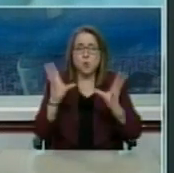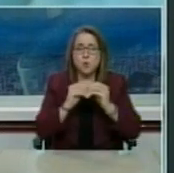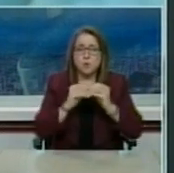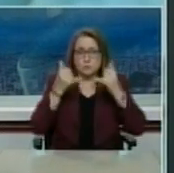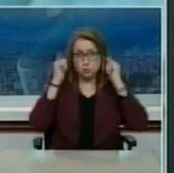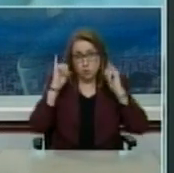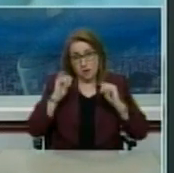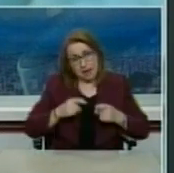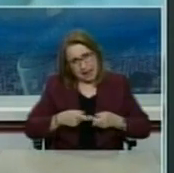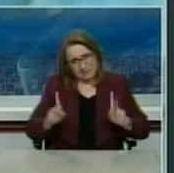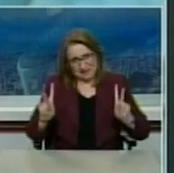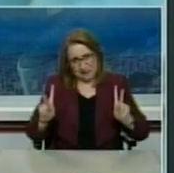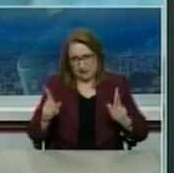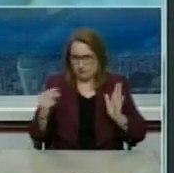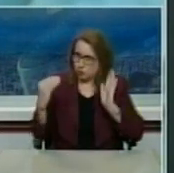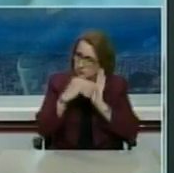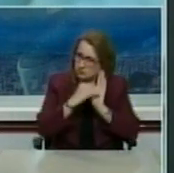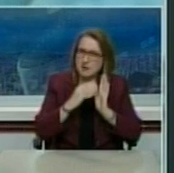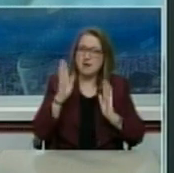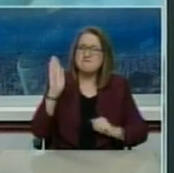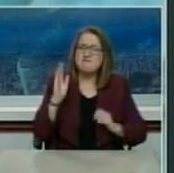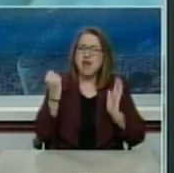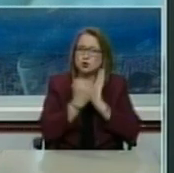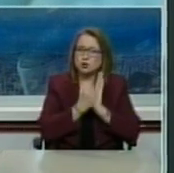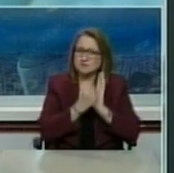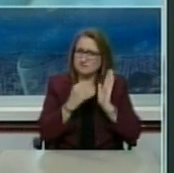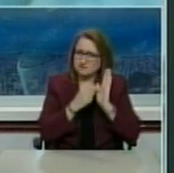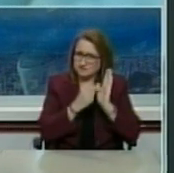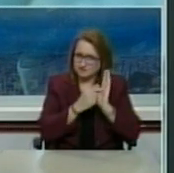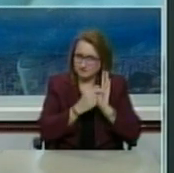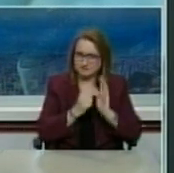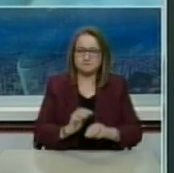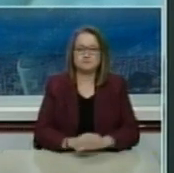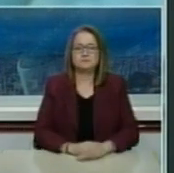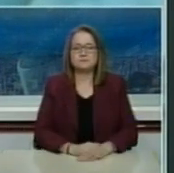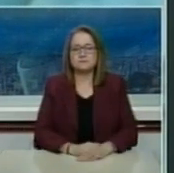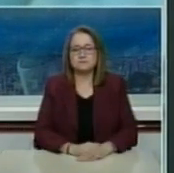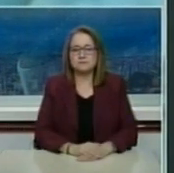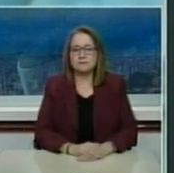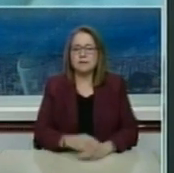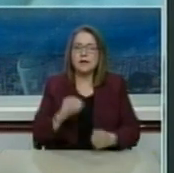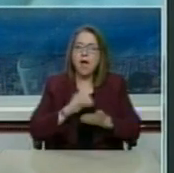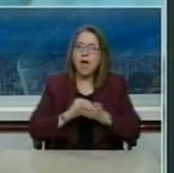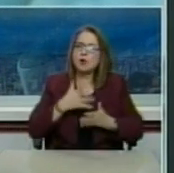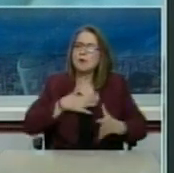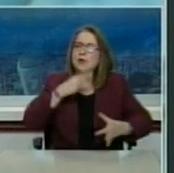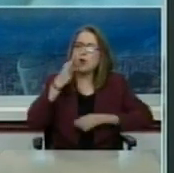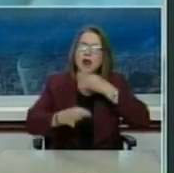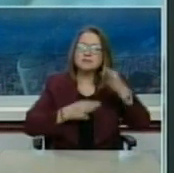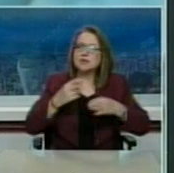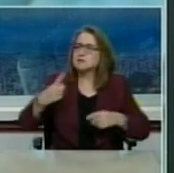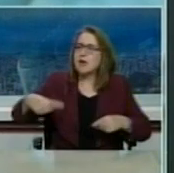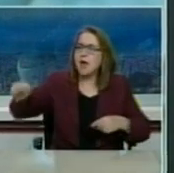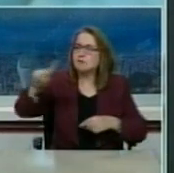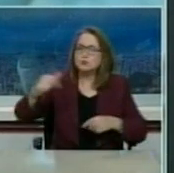δώσω κάποιες επιπλέον διευκρινήσεις σχετικά με τους επαναπαραστέντες συμπολίτες μας από την Ισπανία. Κάποιοι πολύ